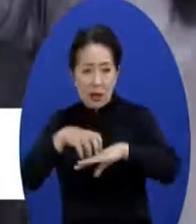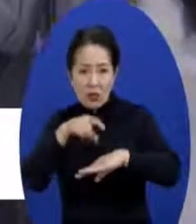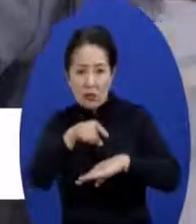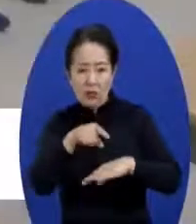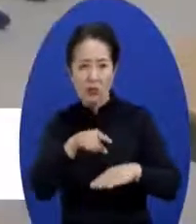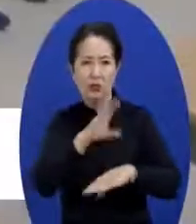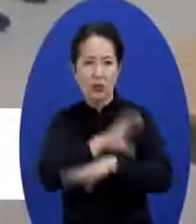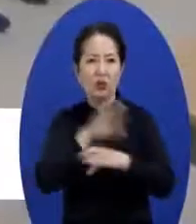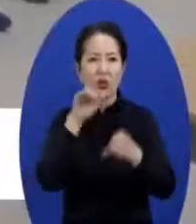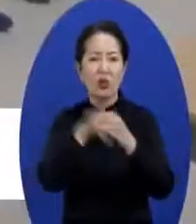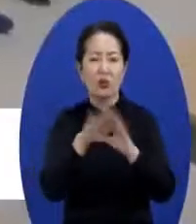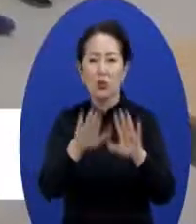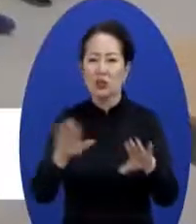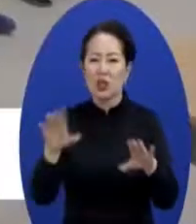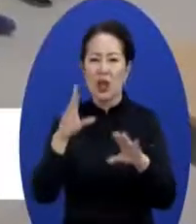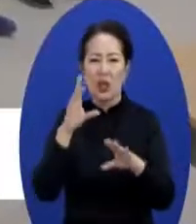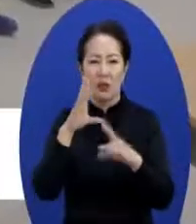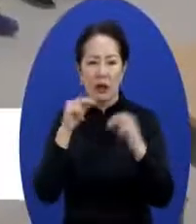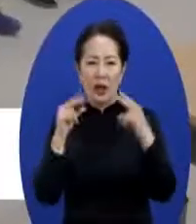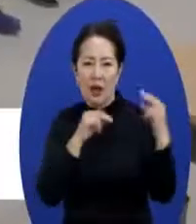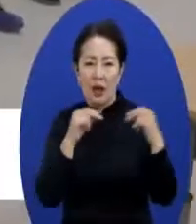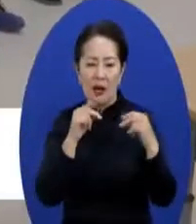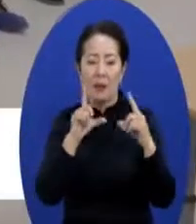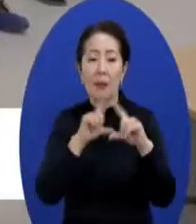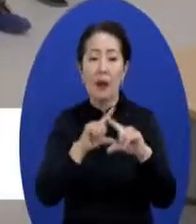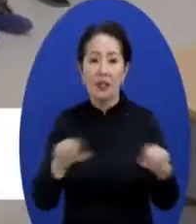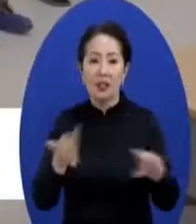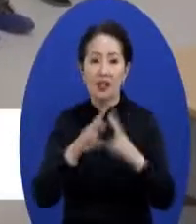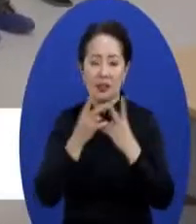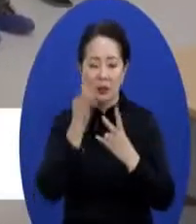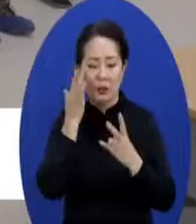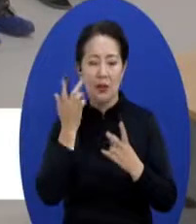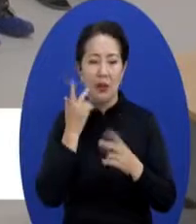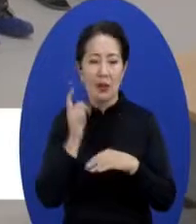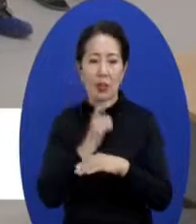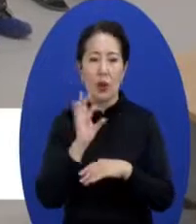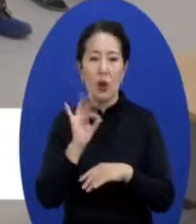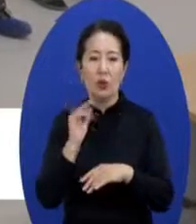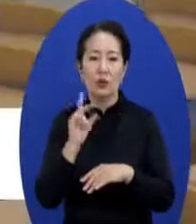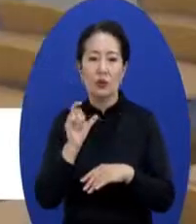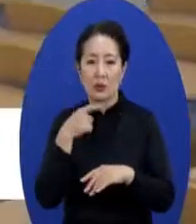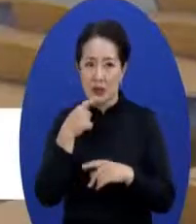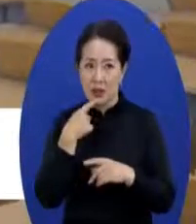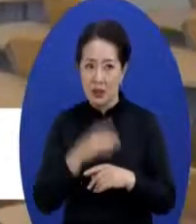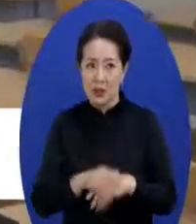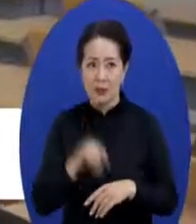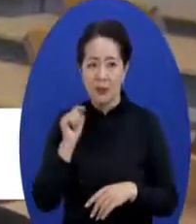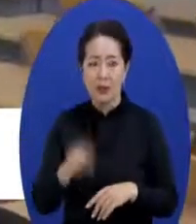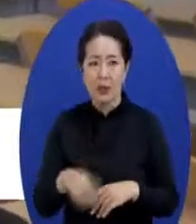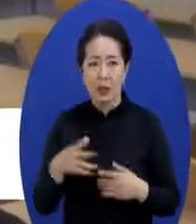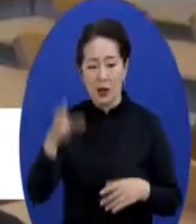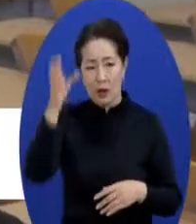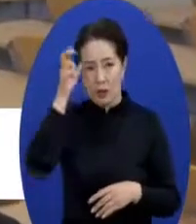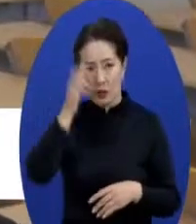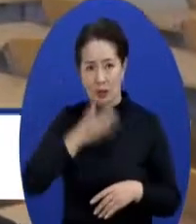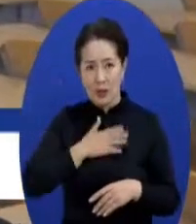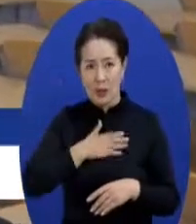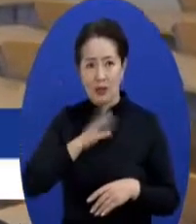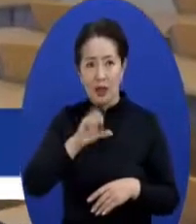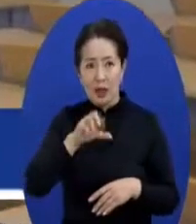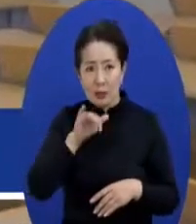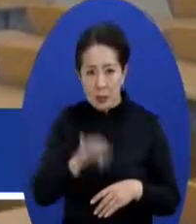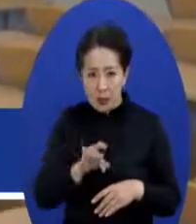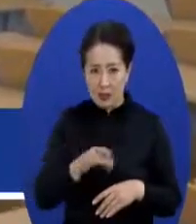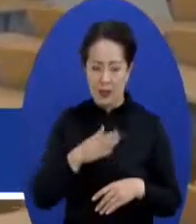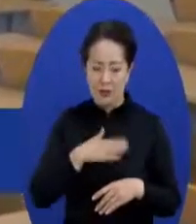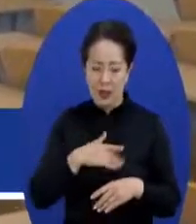өгнө гэсэн эцэг эхчүүдийн маргаан арилна гэж улс их хурлын нийгмийн бодлогын байнгын орон дарга Оюнчим гэллээ. Энэ бол манай боловсролын салбарт манай талаас